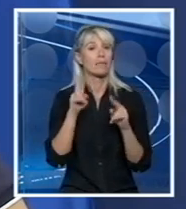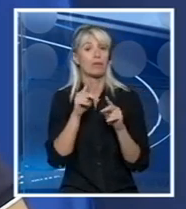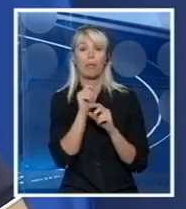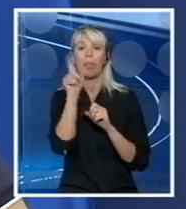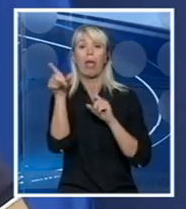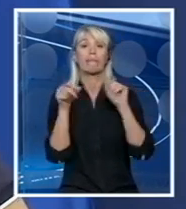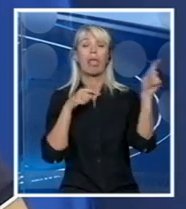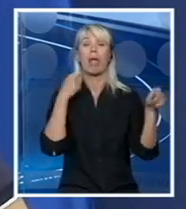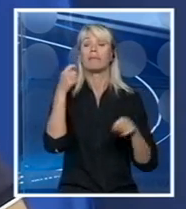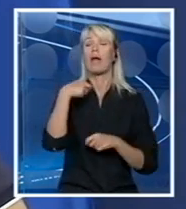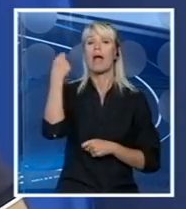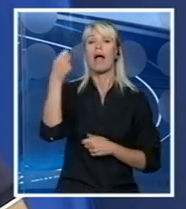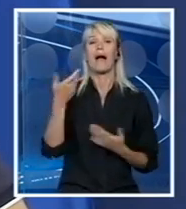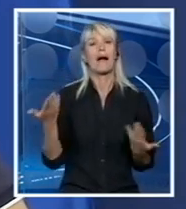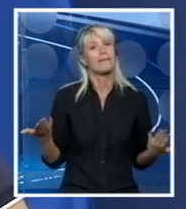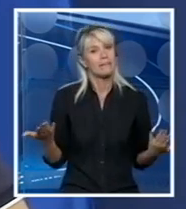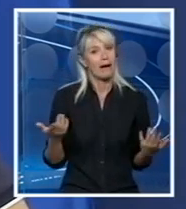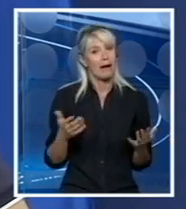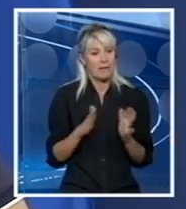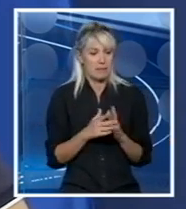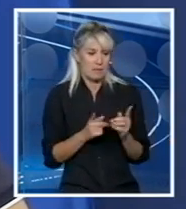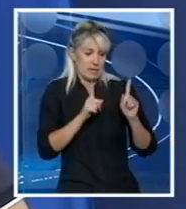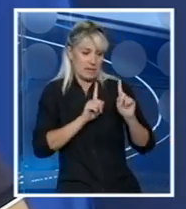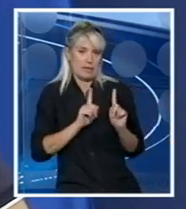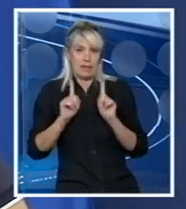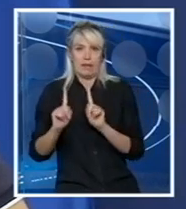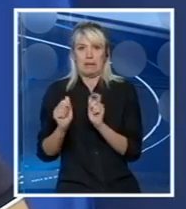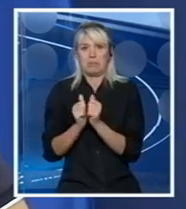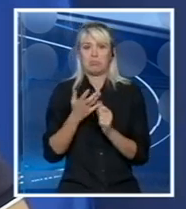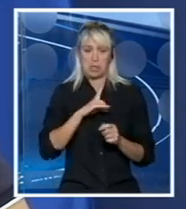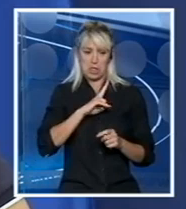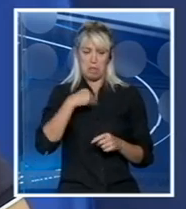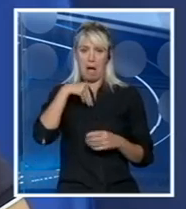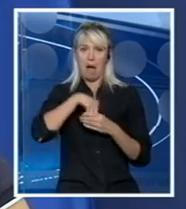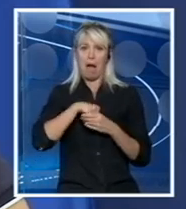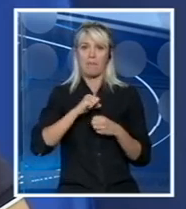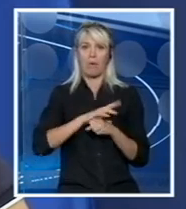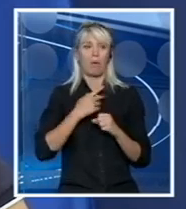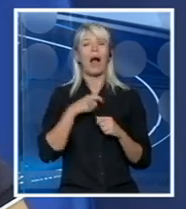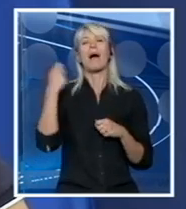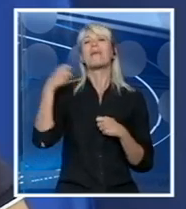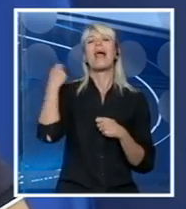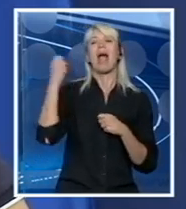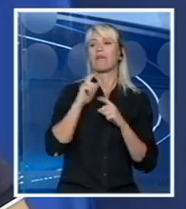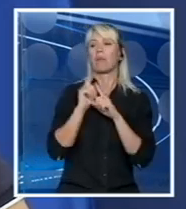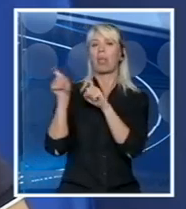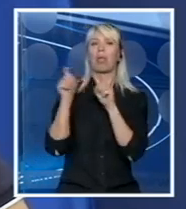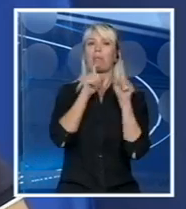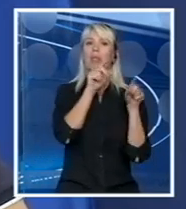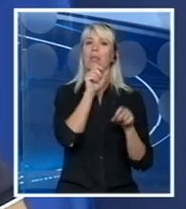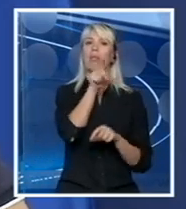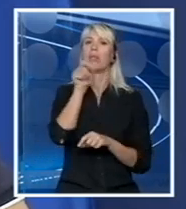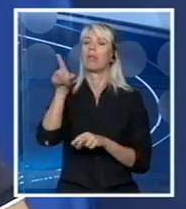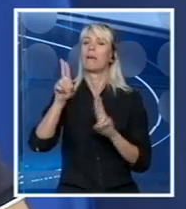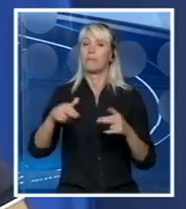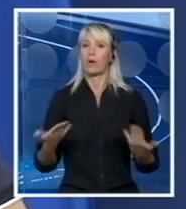izlučivanje virusa ako je neko tu zaražen slučajno. U tom smislu,